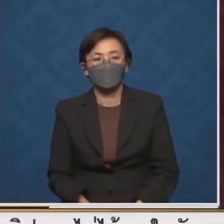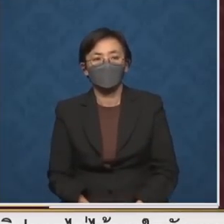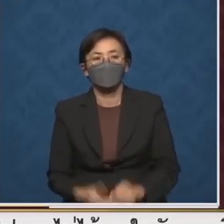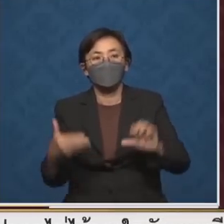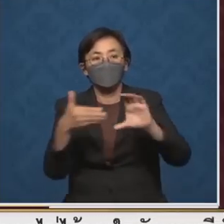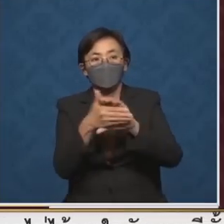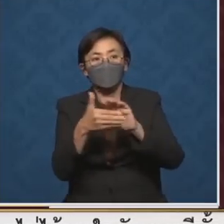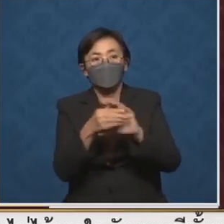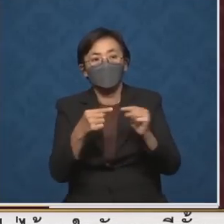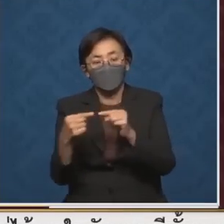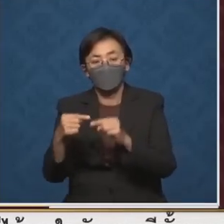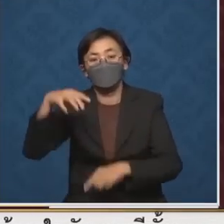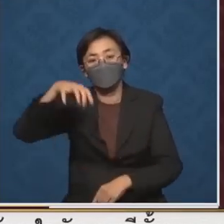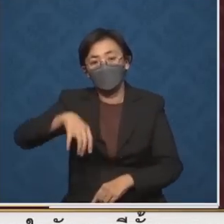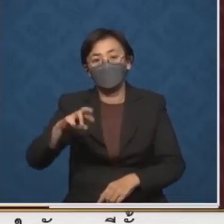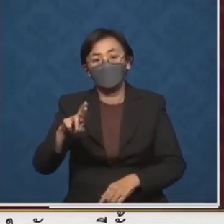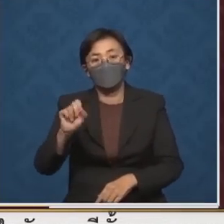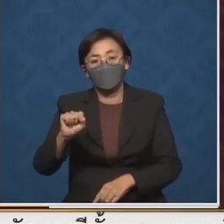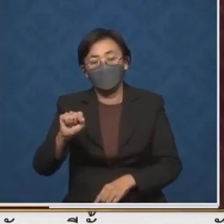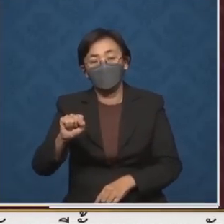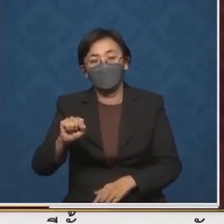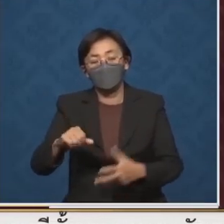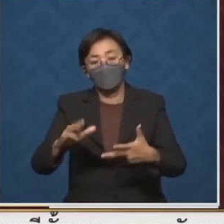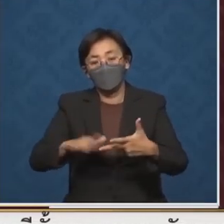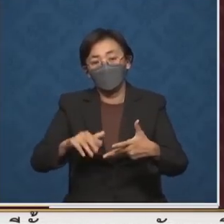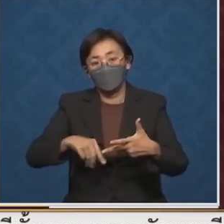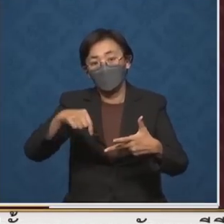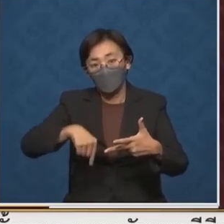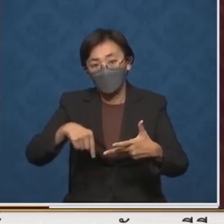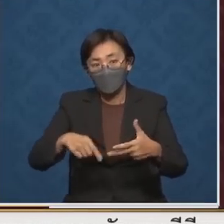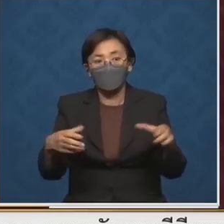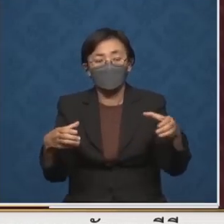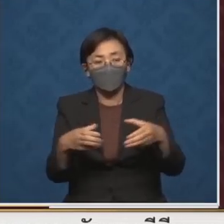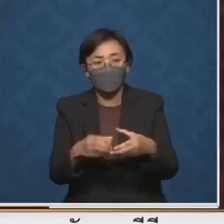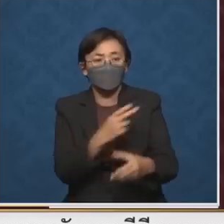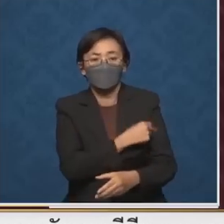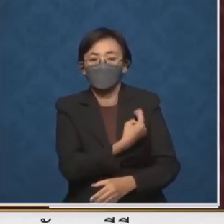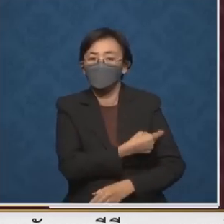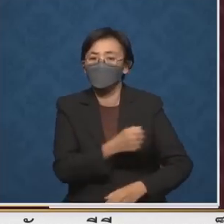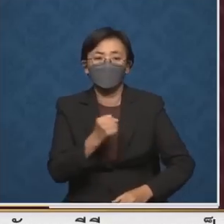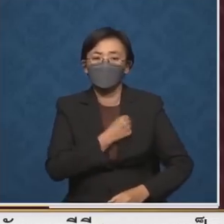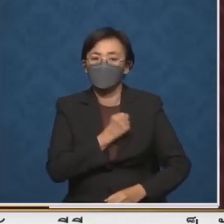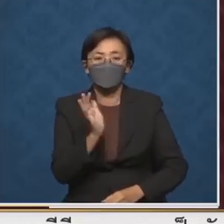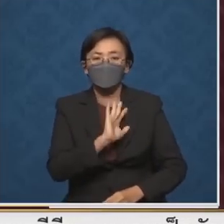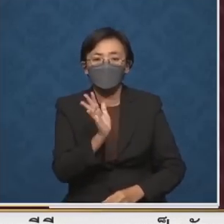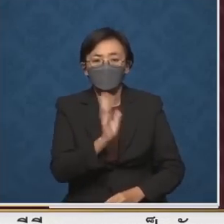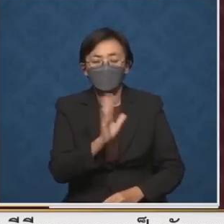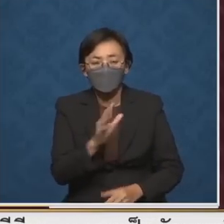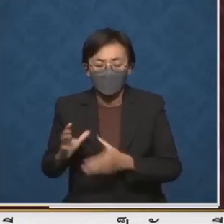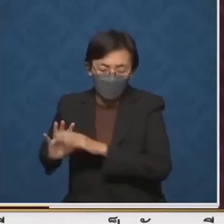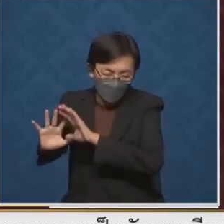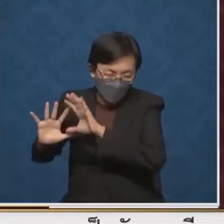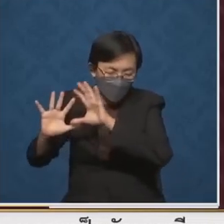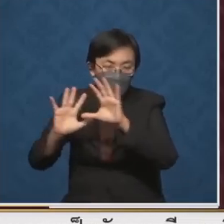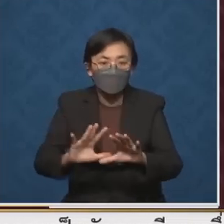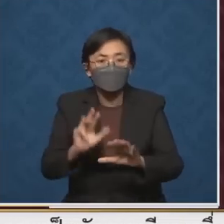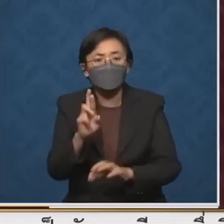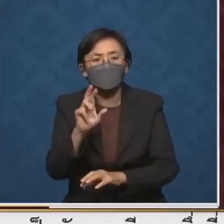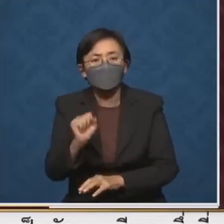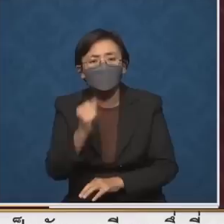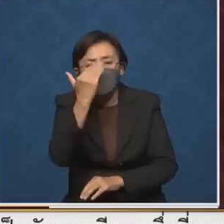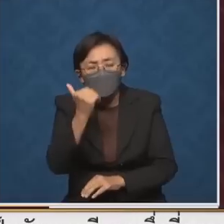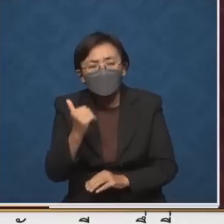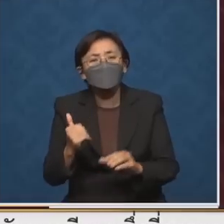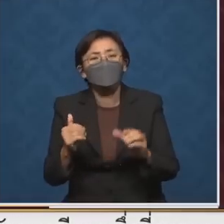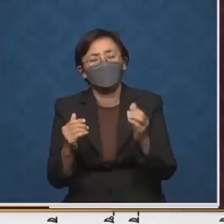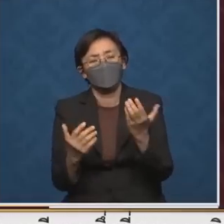ในที่สุดที่รฐสภาเนี่ทางล่างกลมอกกลมนึงคือหมอไม่ทนฮะ บุกษภาบอกว่า ทำไมไม่เอาวซีน